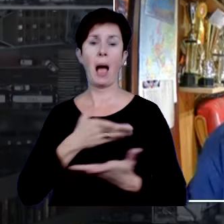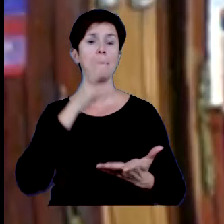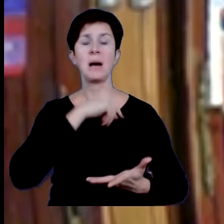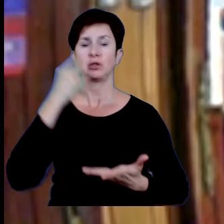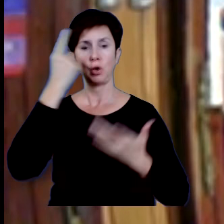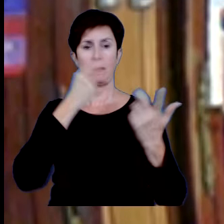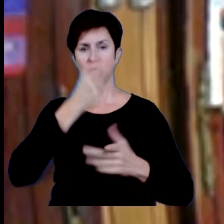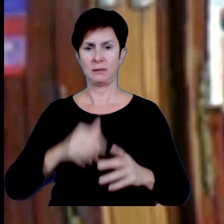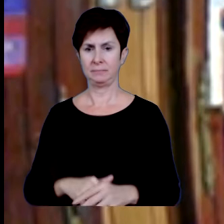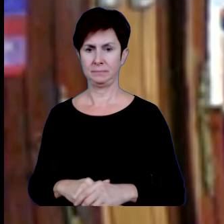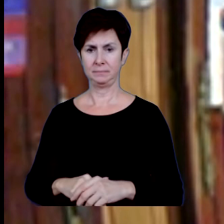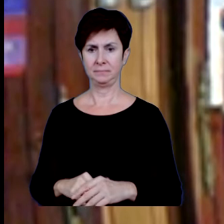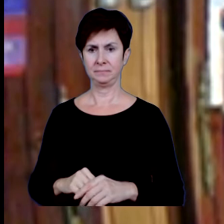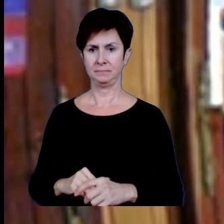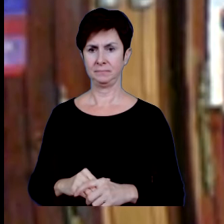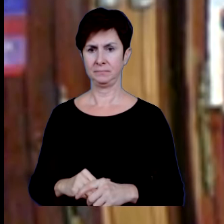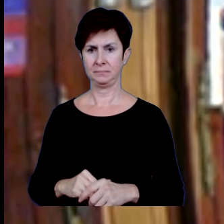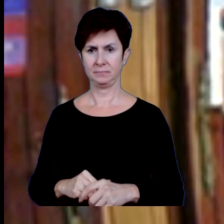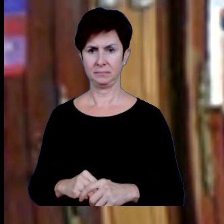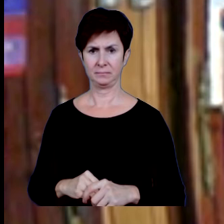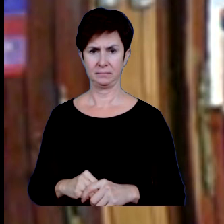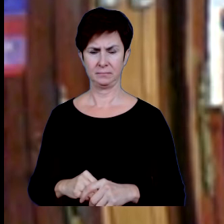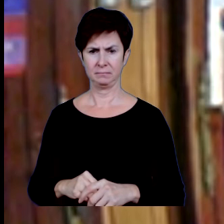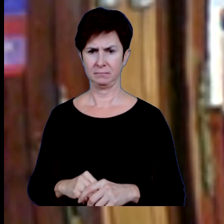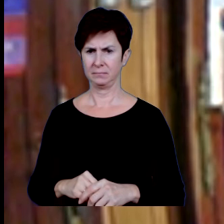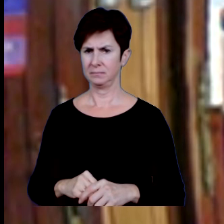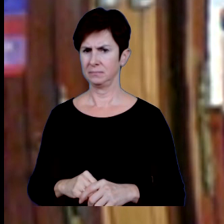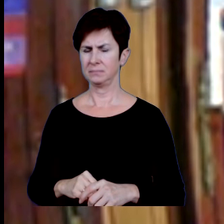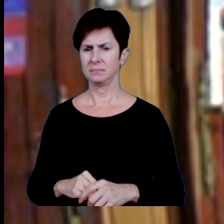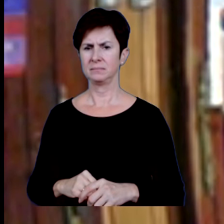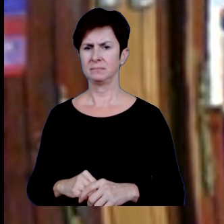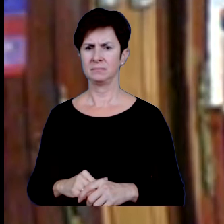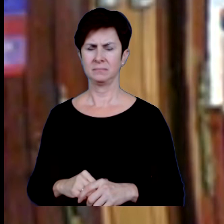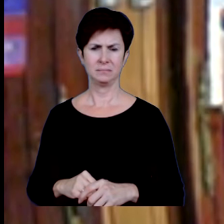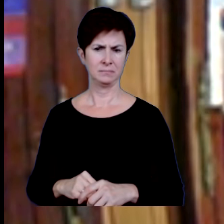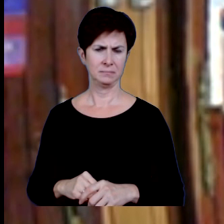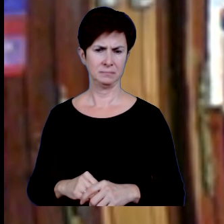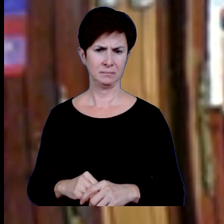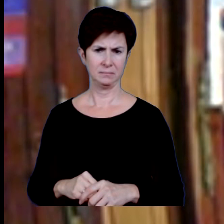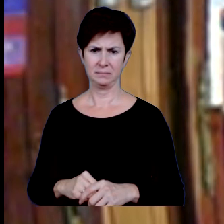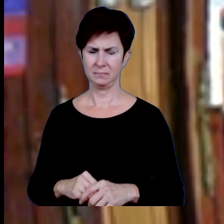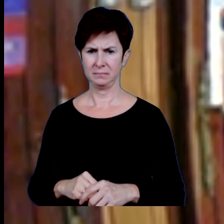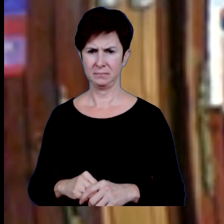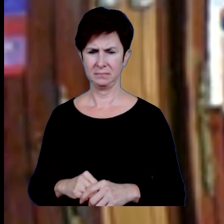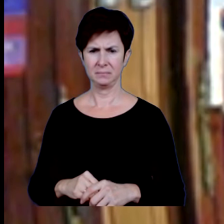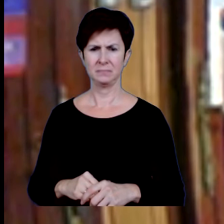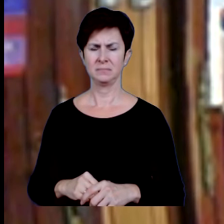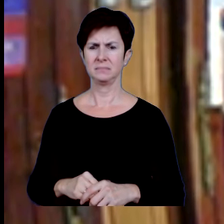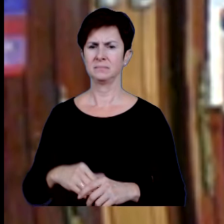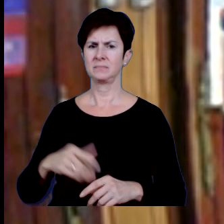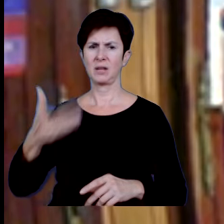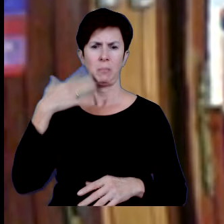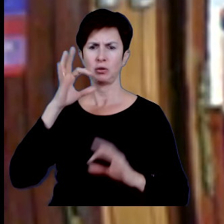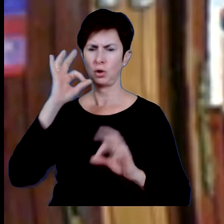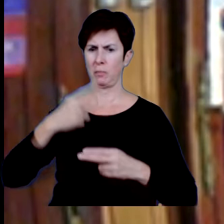Panie redaktorze, przepraszam, jest pan znakomitym, znamienitym redaktorem. Zajmijmy się